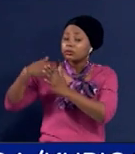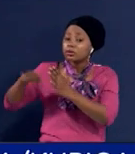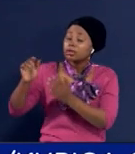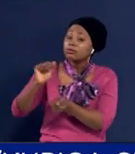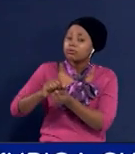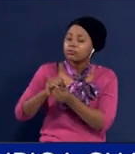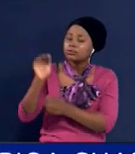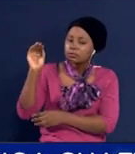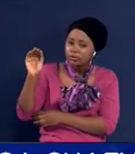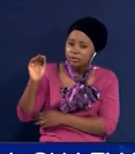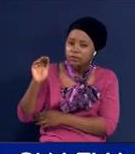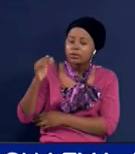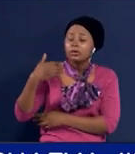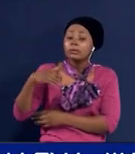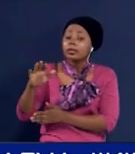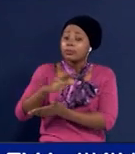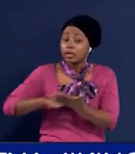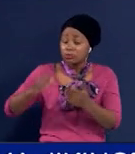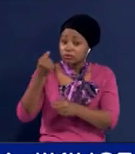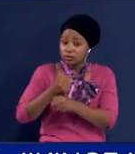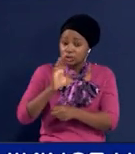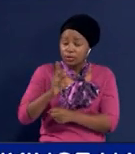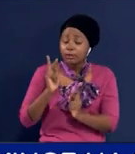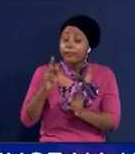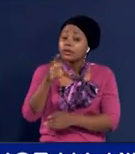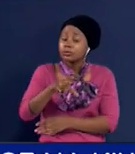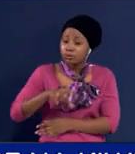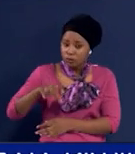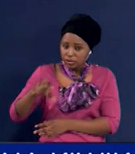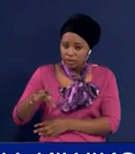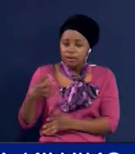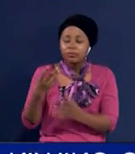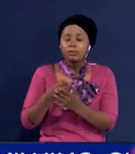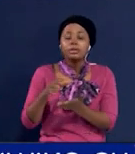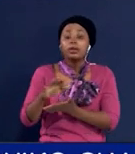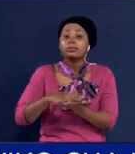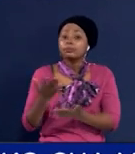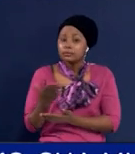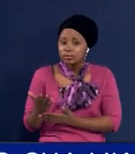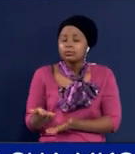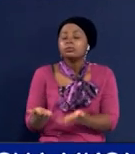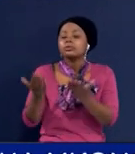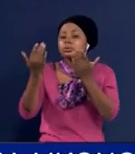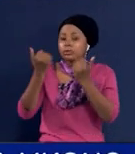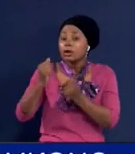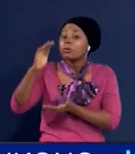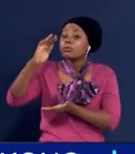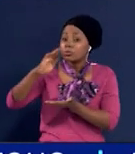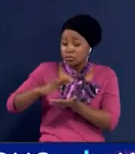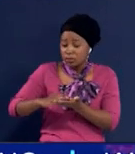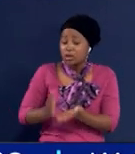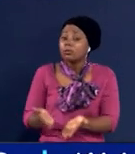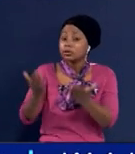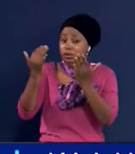vya usafiri, kwenda kwenye maeneo ya kufanyia shughuli zao kama sokoni na maeneo mengine, ili kupunguza uwezekano wa wao